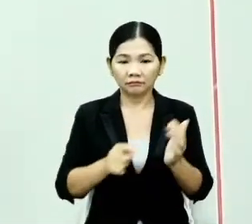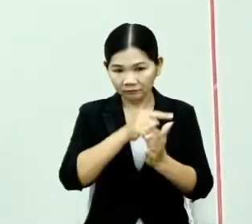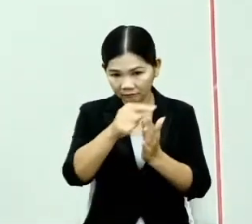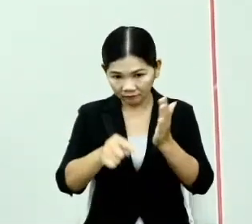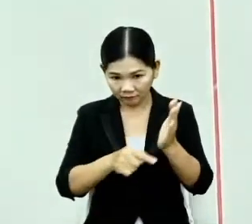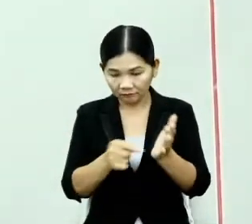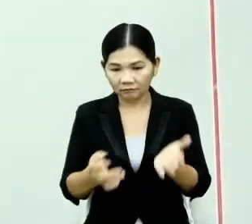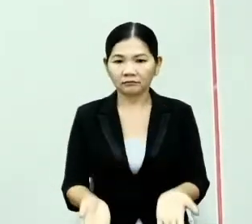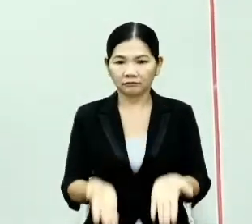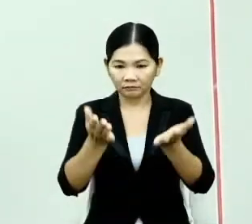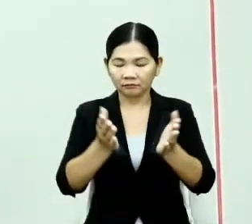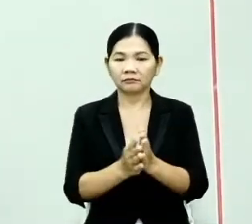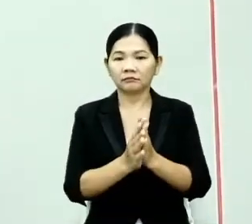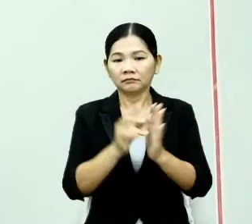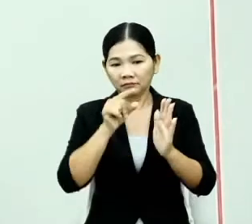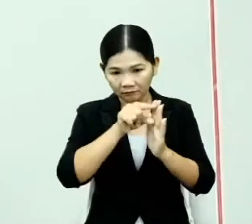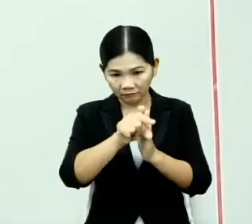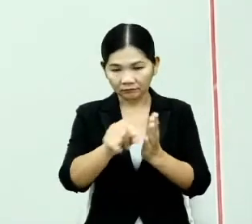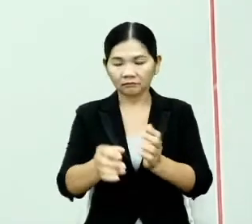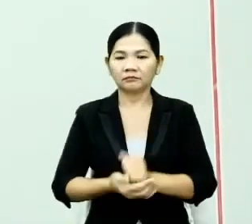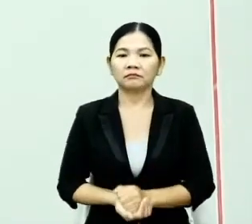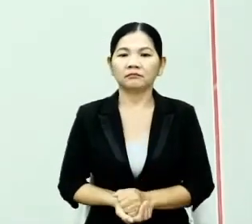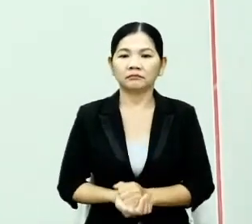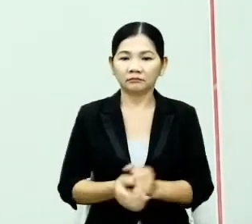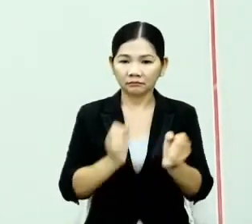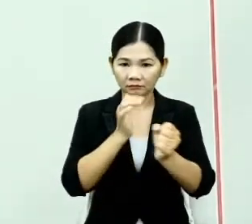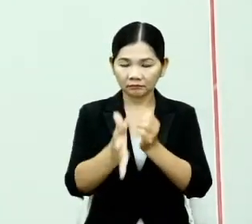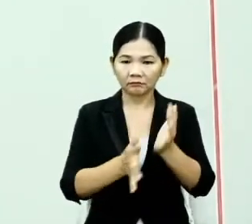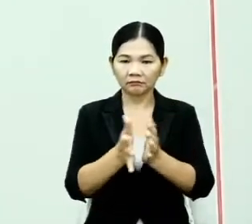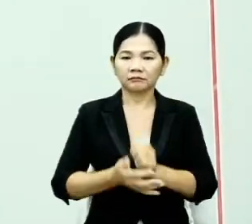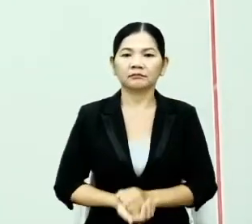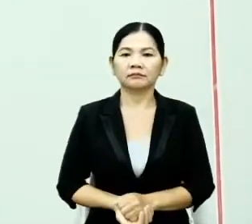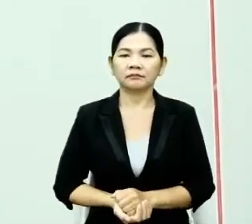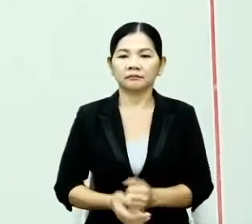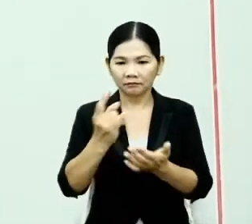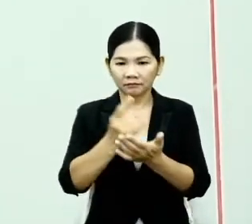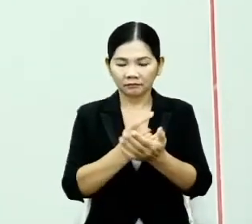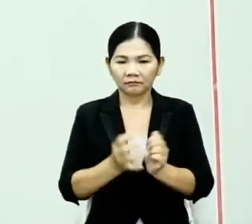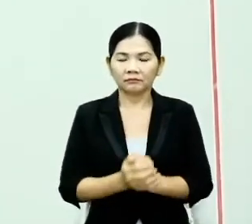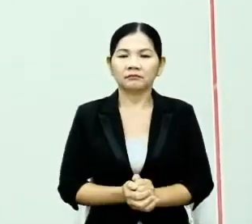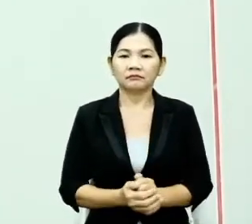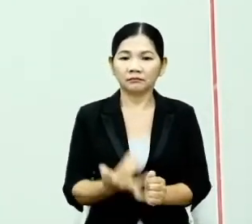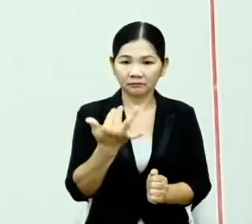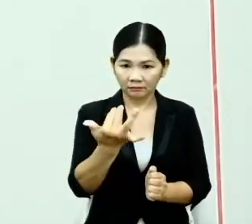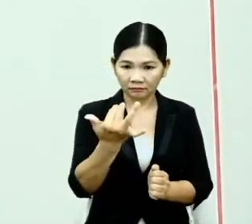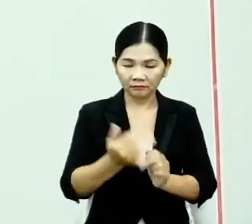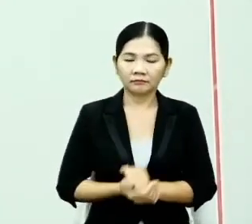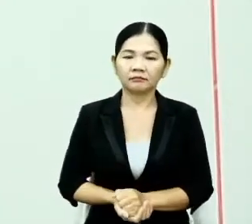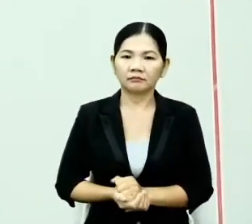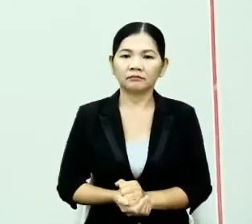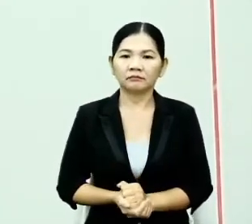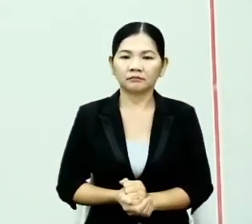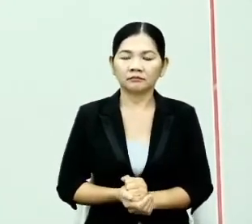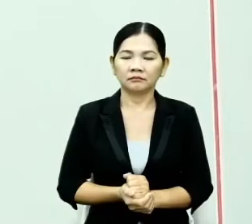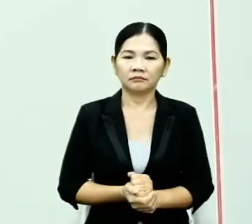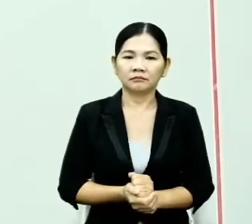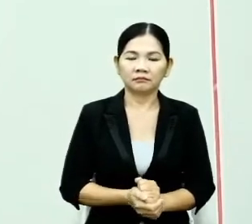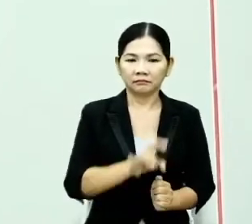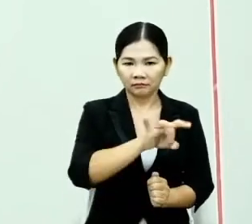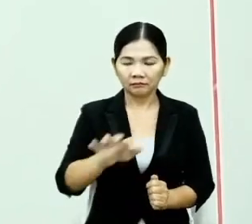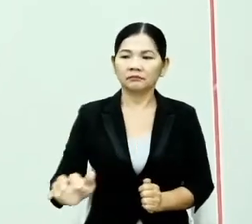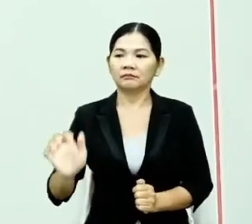នដែលកូនក្រឡាដើម្បីអានចំណងជើងជាមួយអ្នកគ្រូចាប់ផ្ដើមមេរៀនទី7ព្យញ្ជនៈ